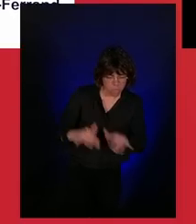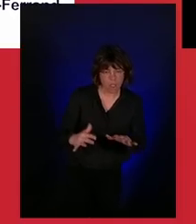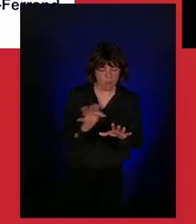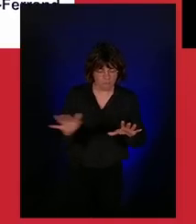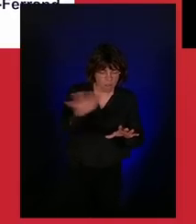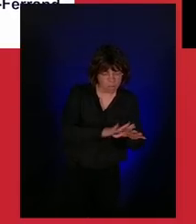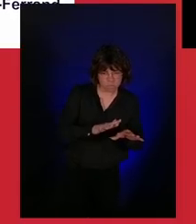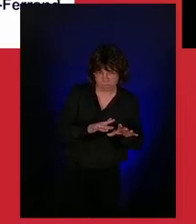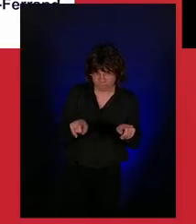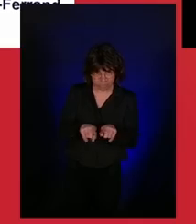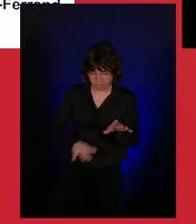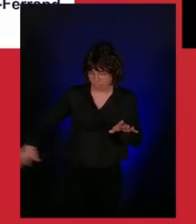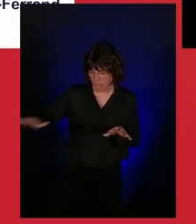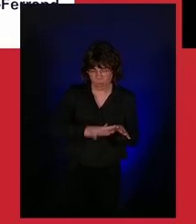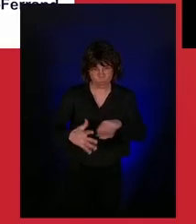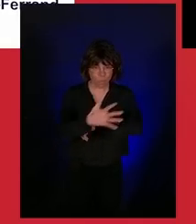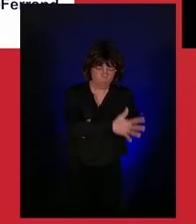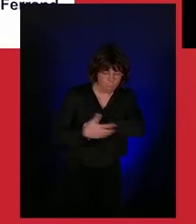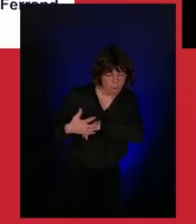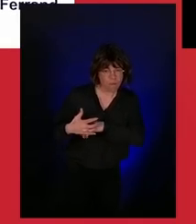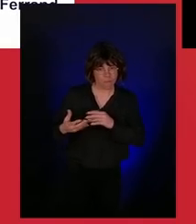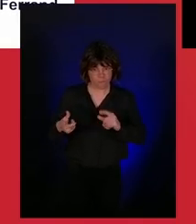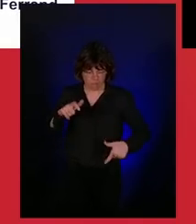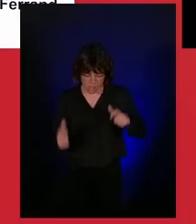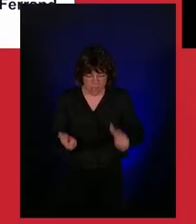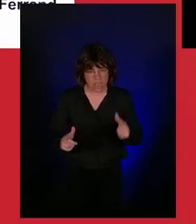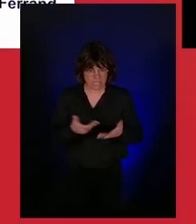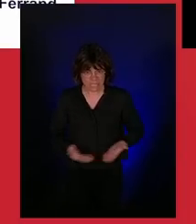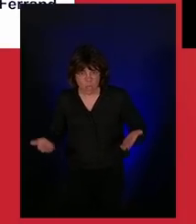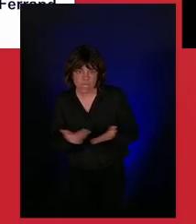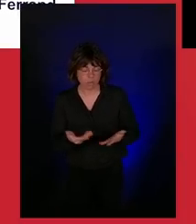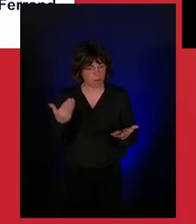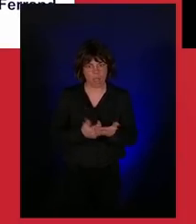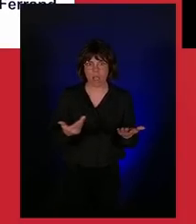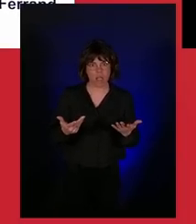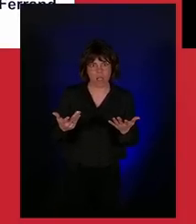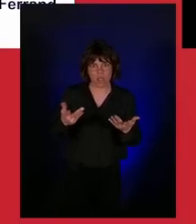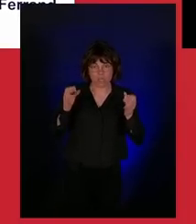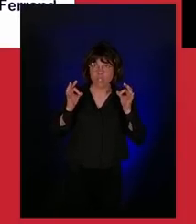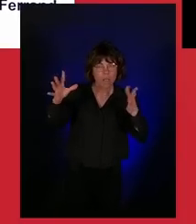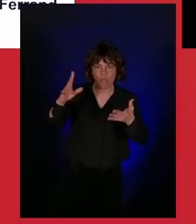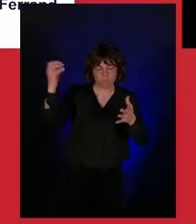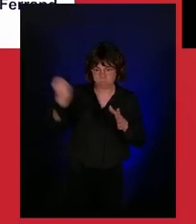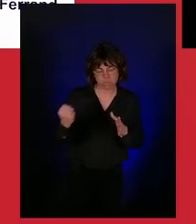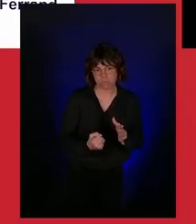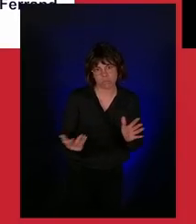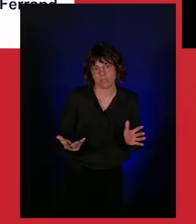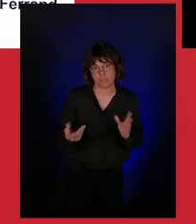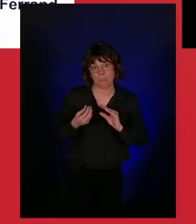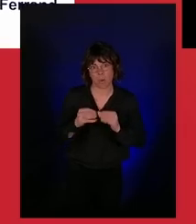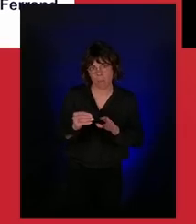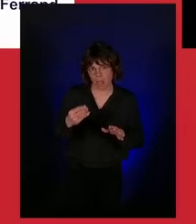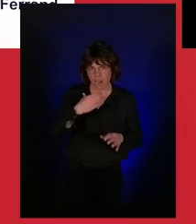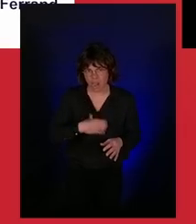bien souvent les plus pauvres et les plus précaires qui sont les plus exposés aux catastrophes écologiques en cours, victimes de la malbouffe,